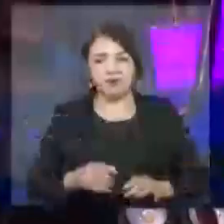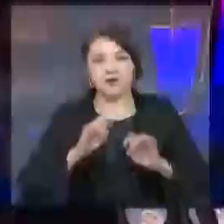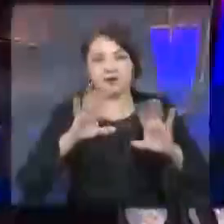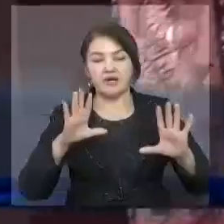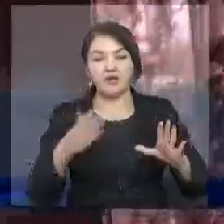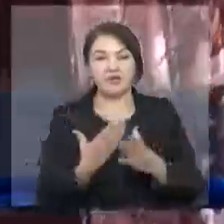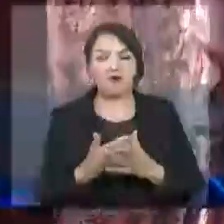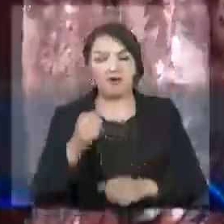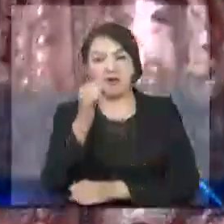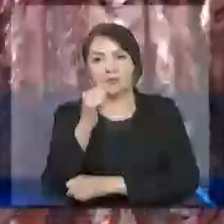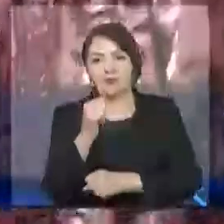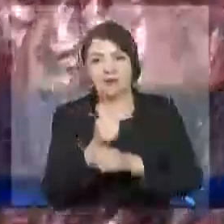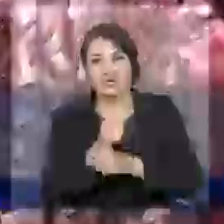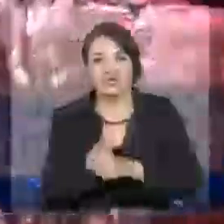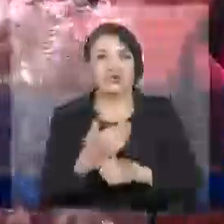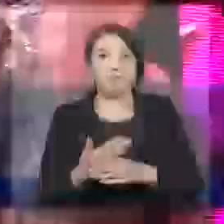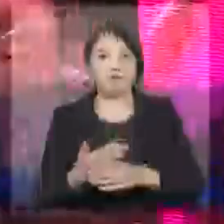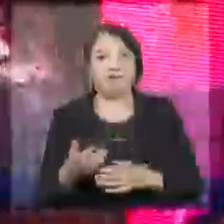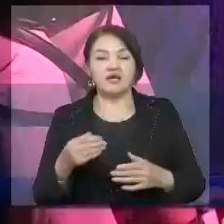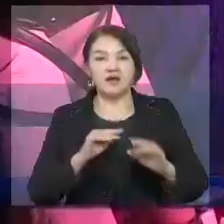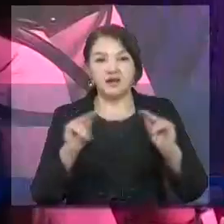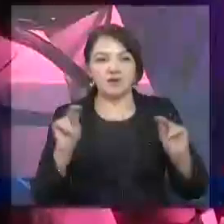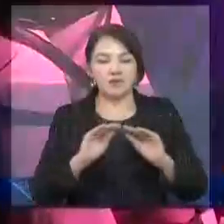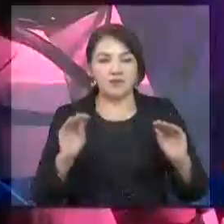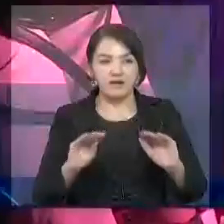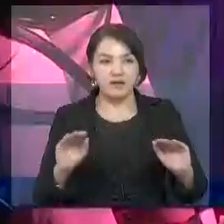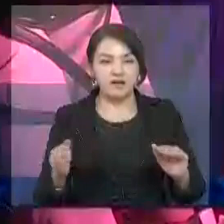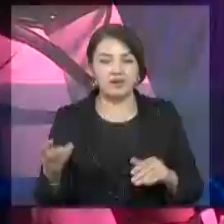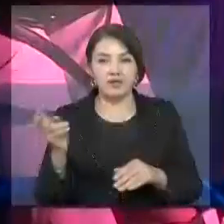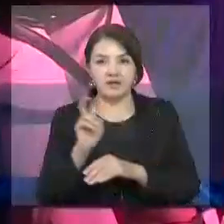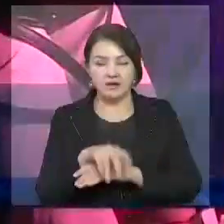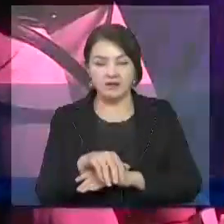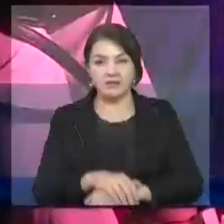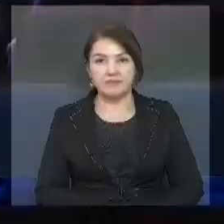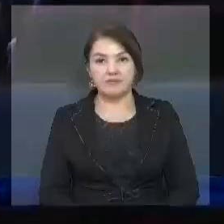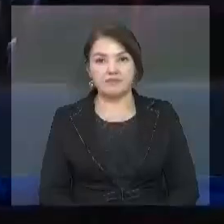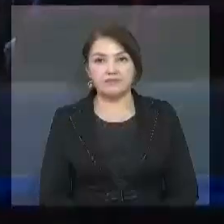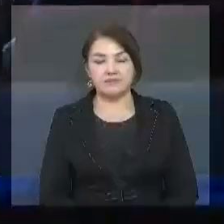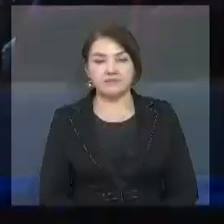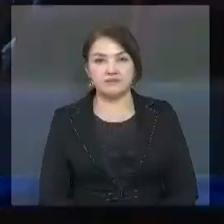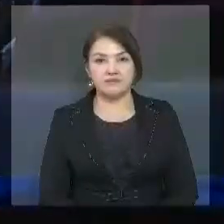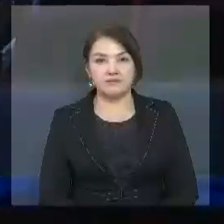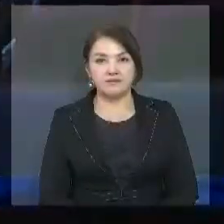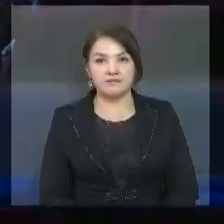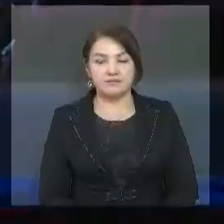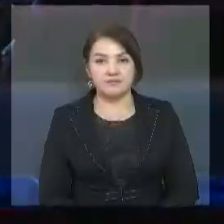мәдениет саласының қызметкерлері мен кейіпкеріміздің шәкірттері ет жақындары жиналды. Эльмира Көшекбай, Азамат Сауханов, Ақтөбе телеарнасы.